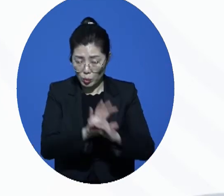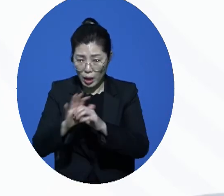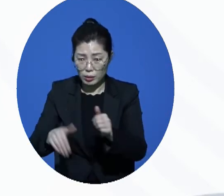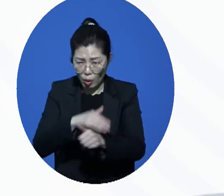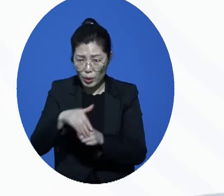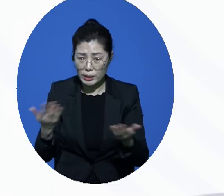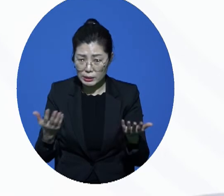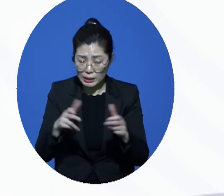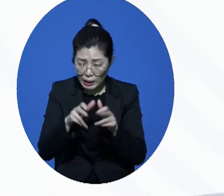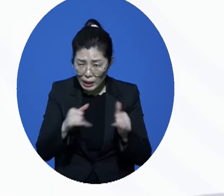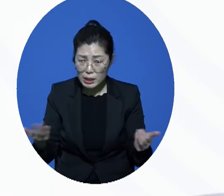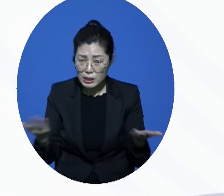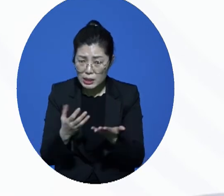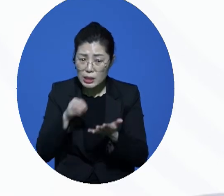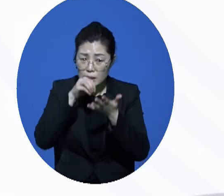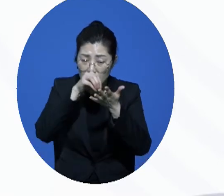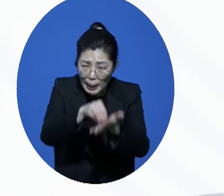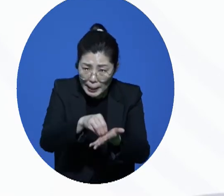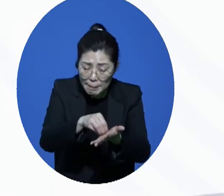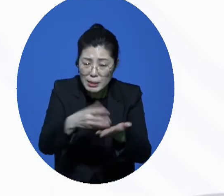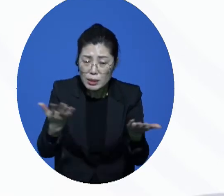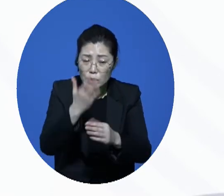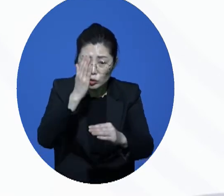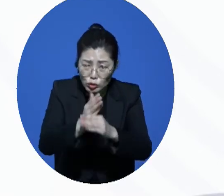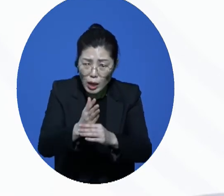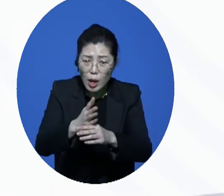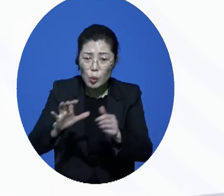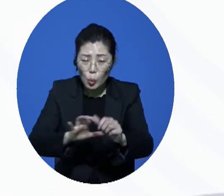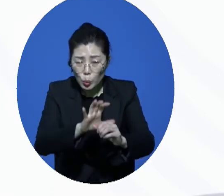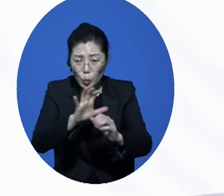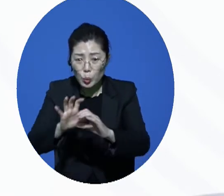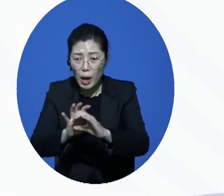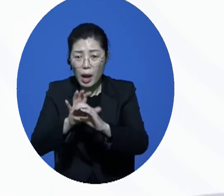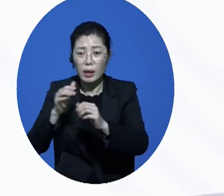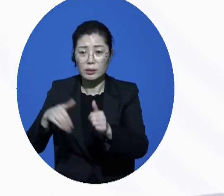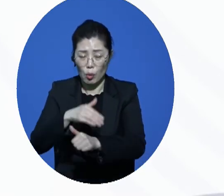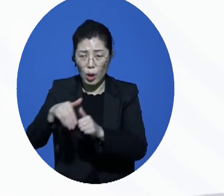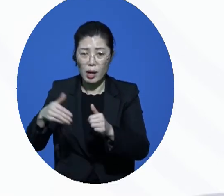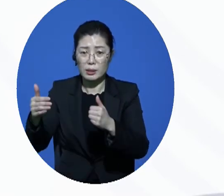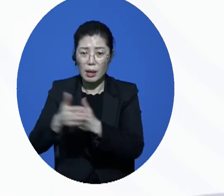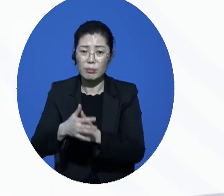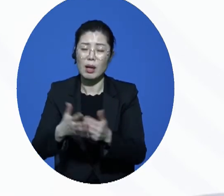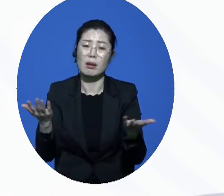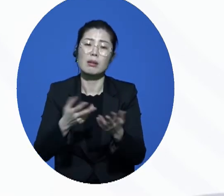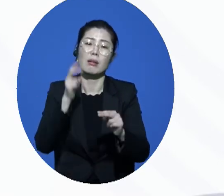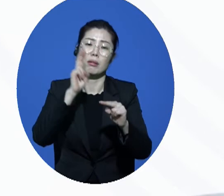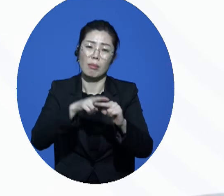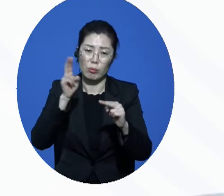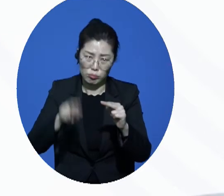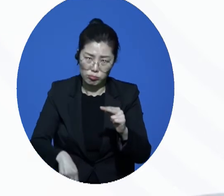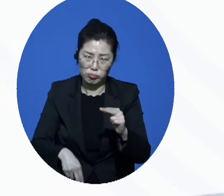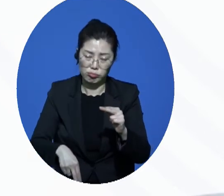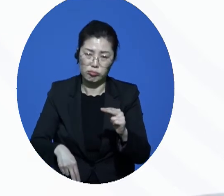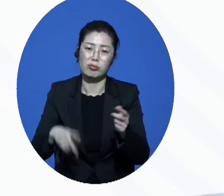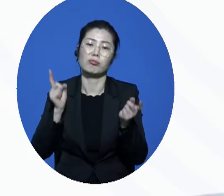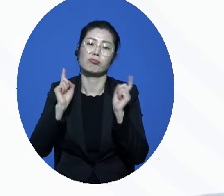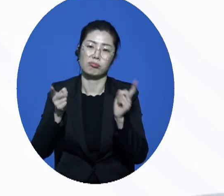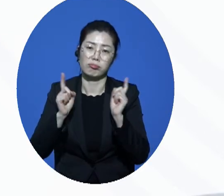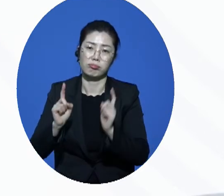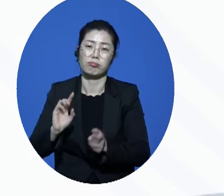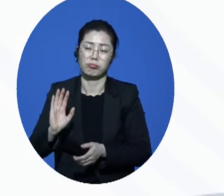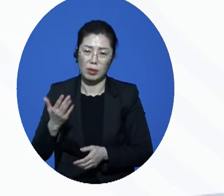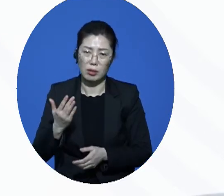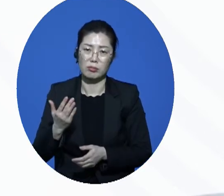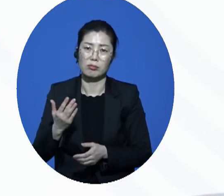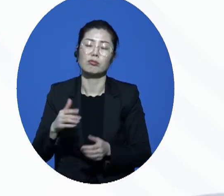가중되었고, 장애인들은 일할 곳이 없어서, 그리고 이 코로나 상황에 계속된 실업의 문제는 장애인에게 가장 먼저